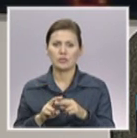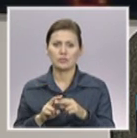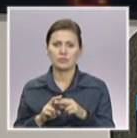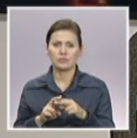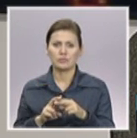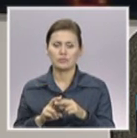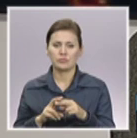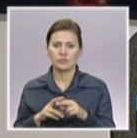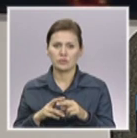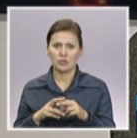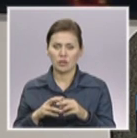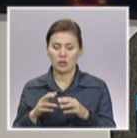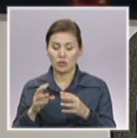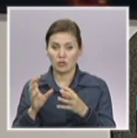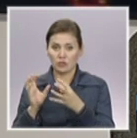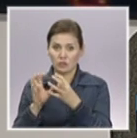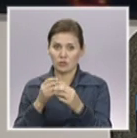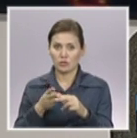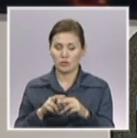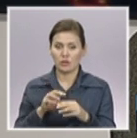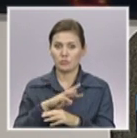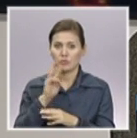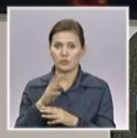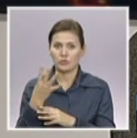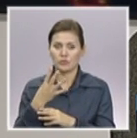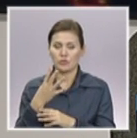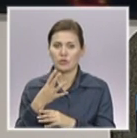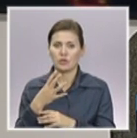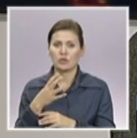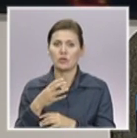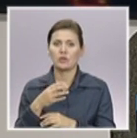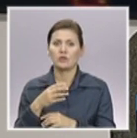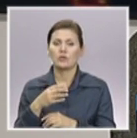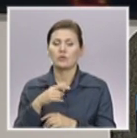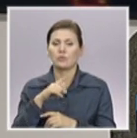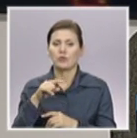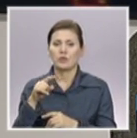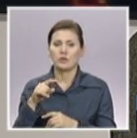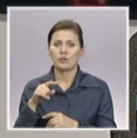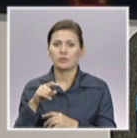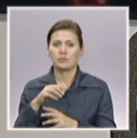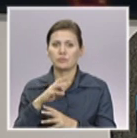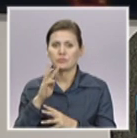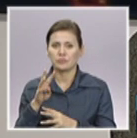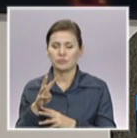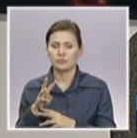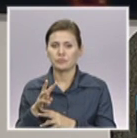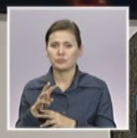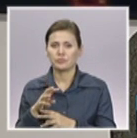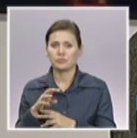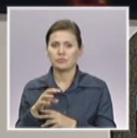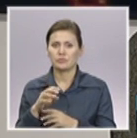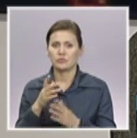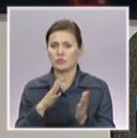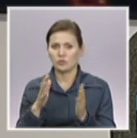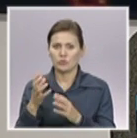эти маршруты, которые обслуживал 4-й автобусный, это 4-й маршрут, там еще